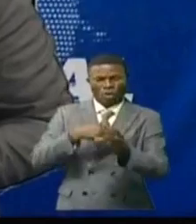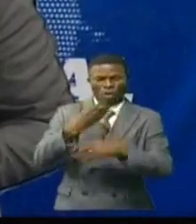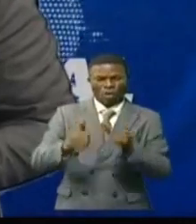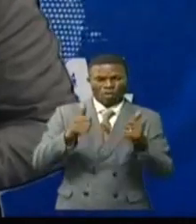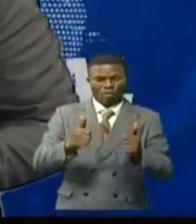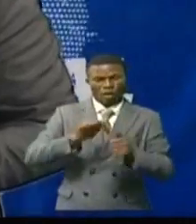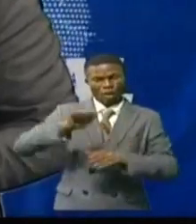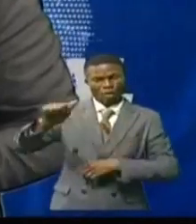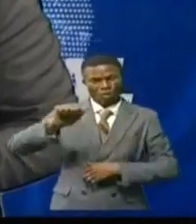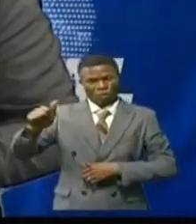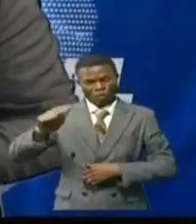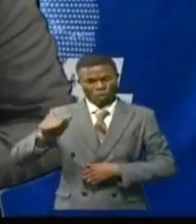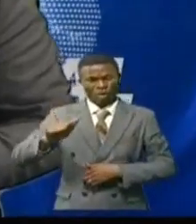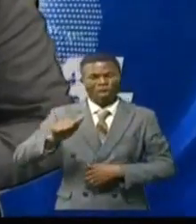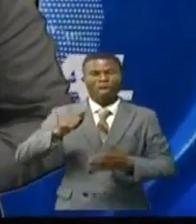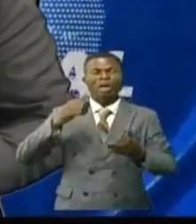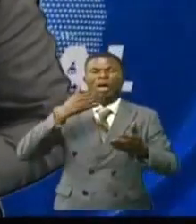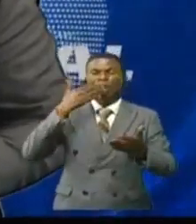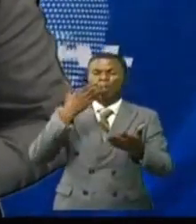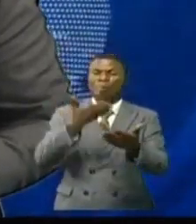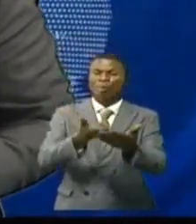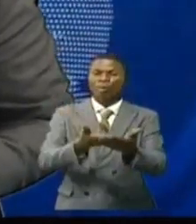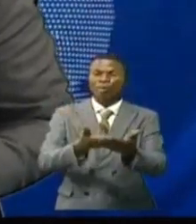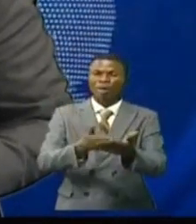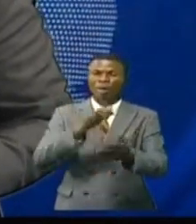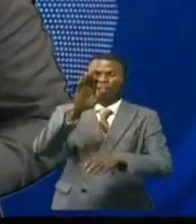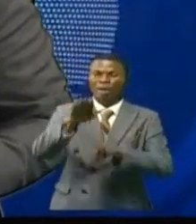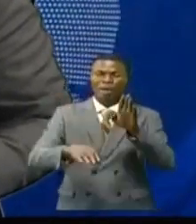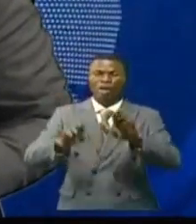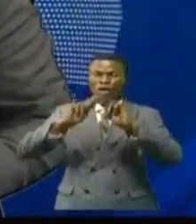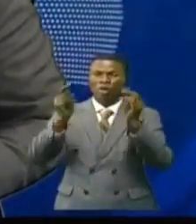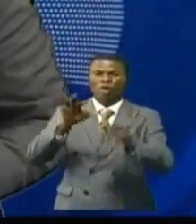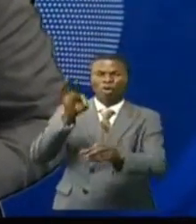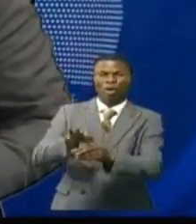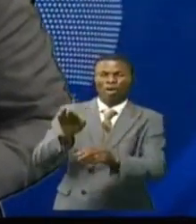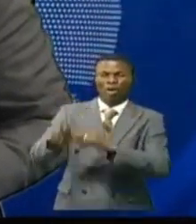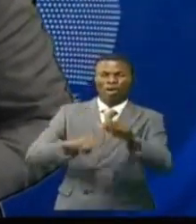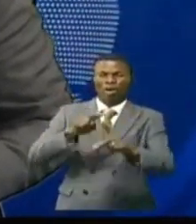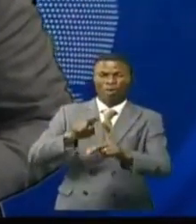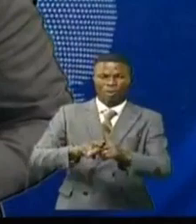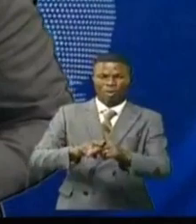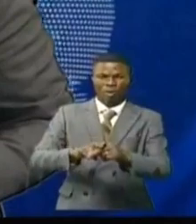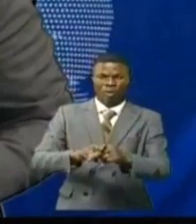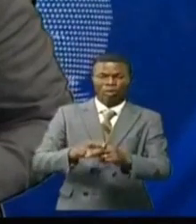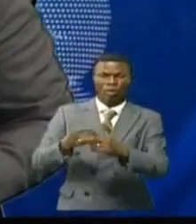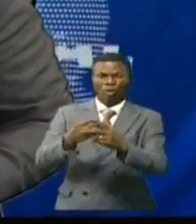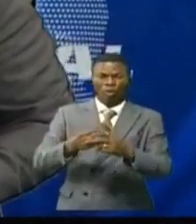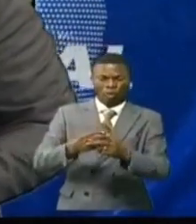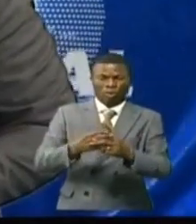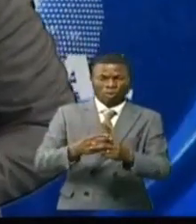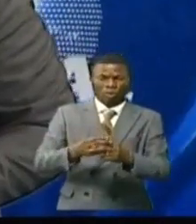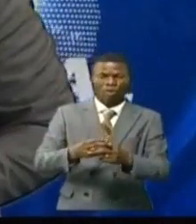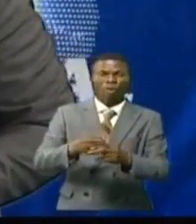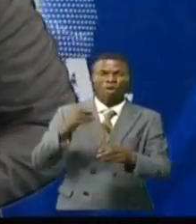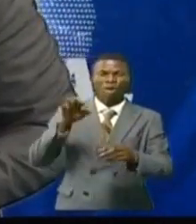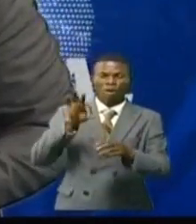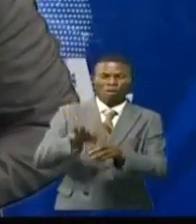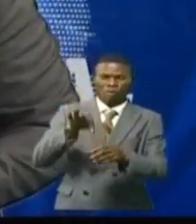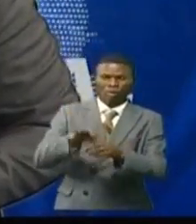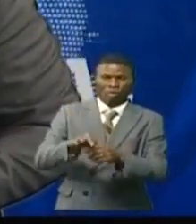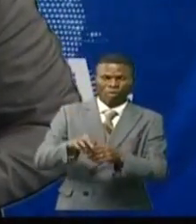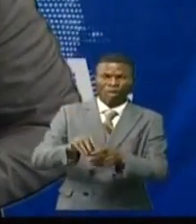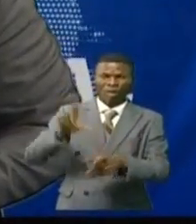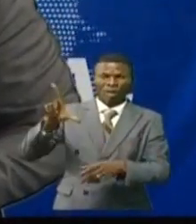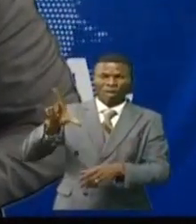chez soi, c'est cet argument qui justifie la démarche de la Commission électorale nationale indépendante en suivant de plus près le déroulement du scrutin au